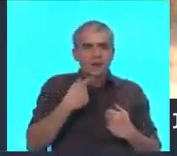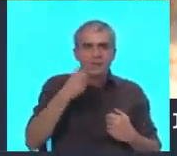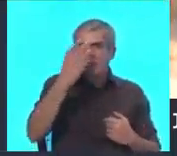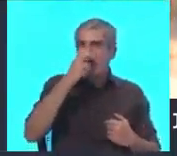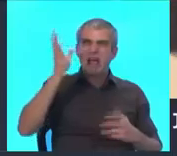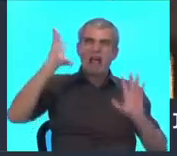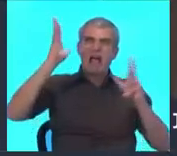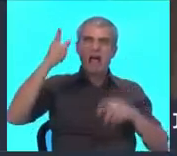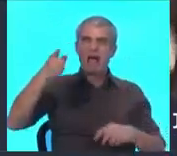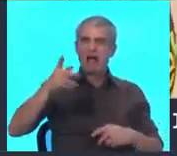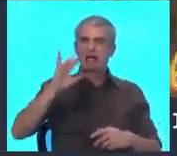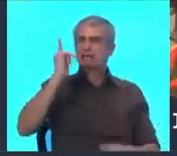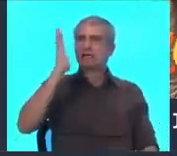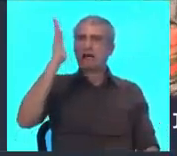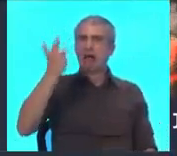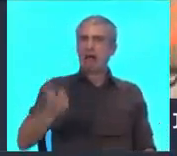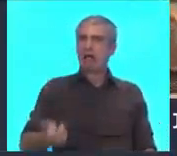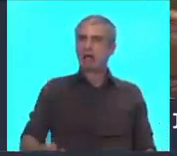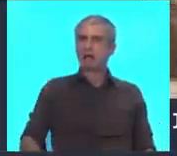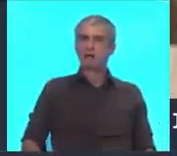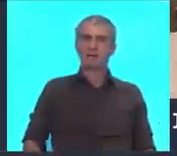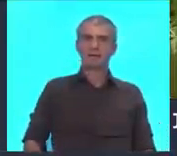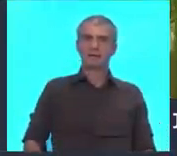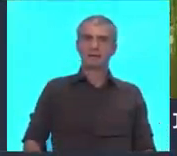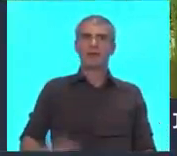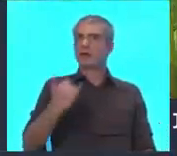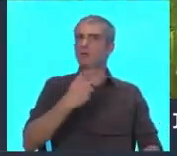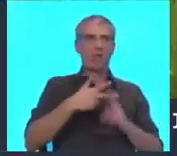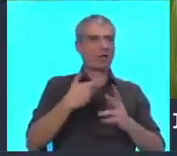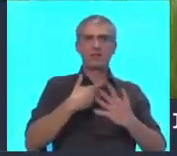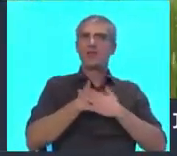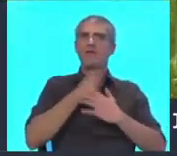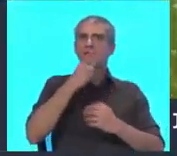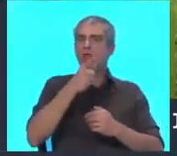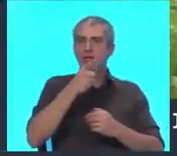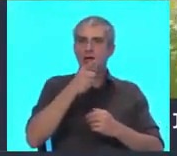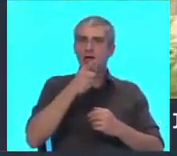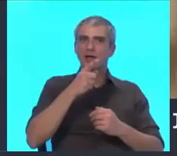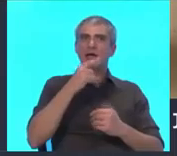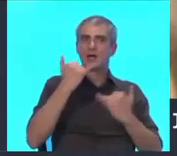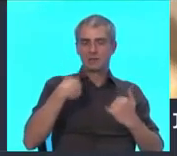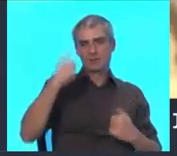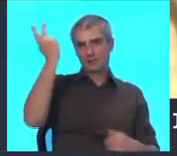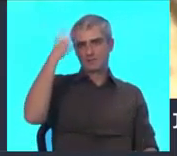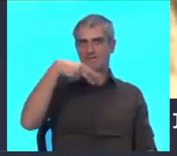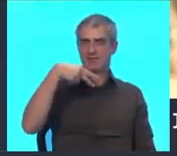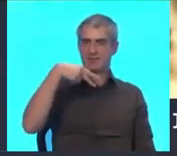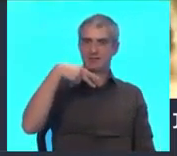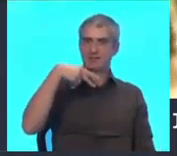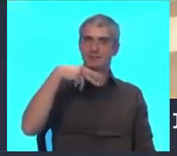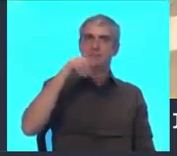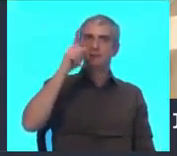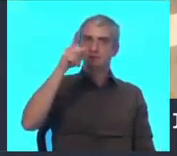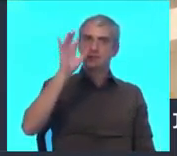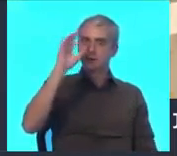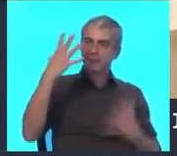ראי, איזה ראי. עובדת שלי! היום לא רק אני אוהבת אותה, היום אני מבינה שהיא באמת הצילה